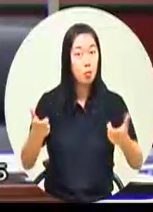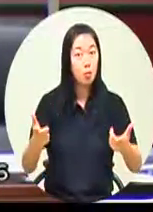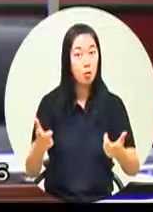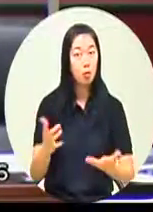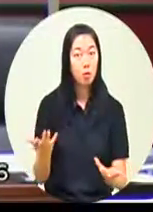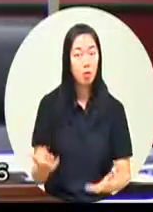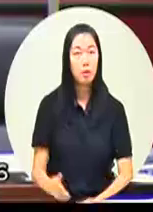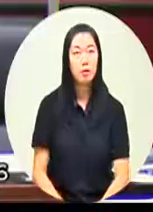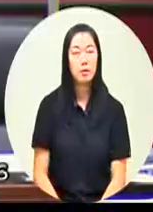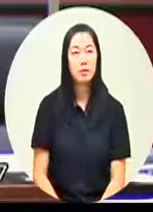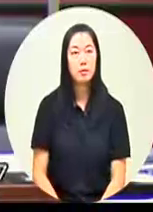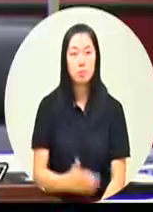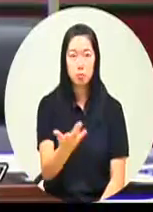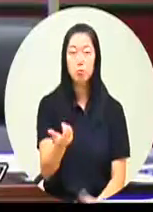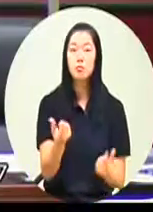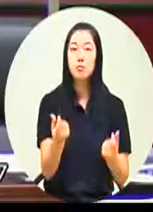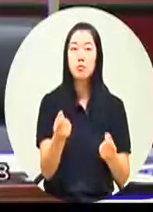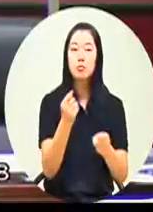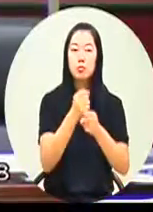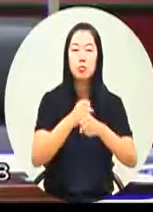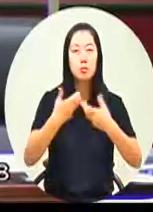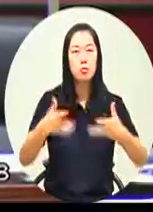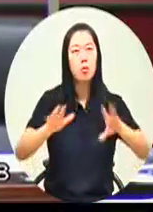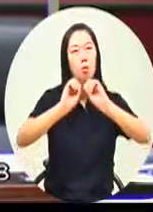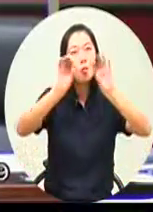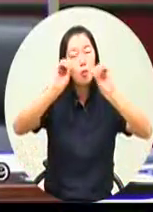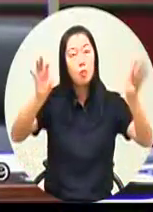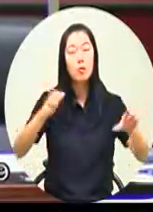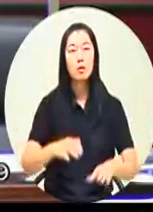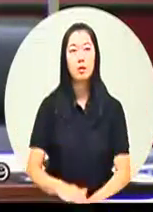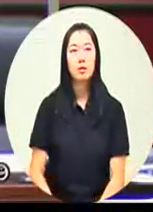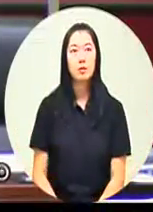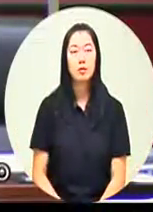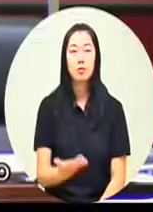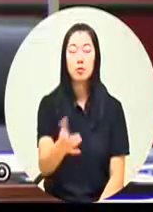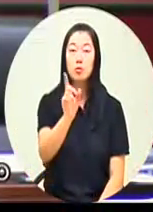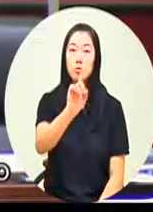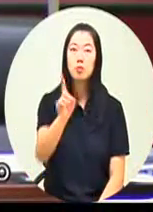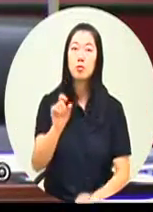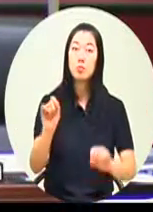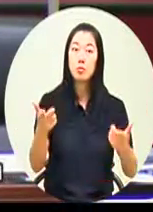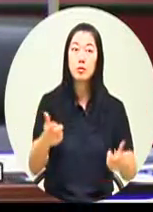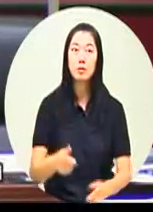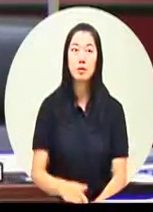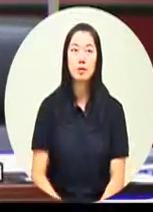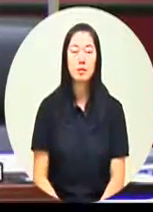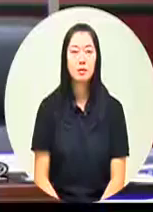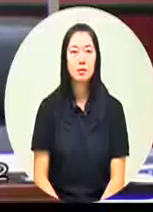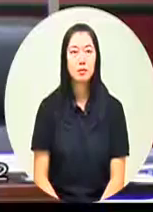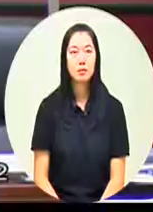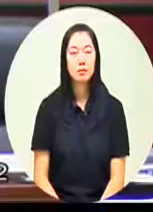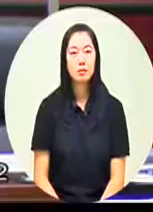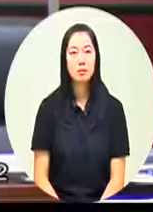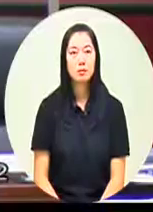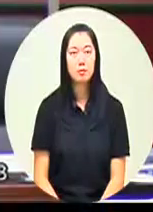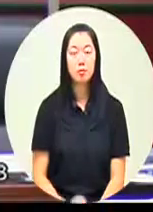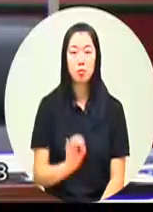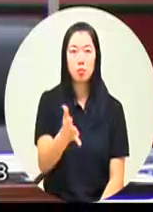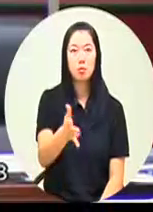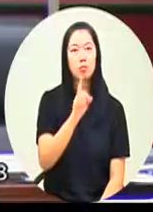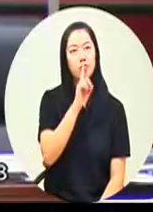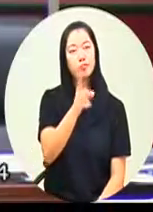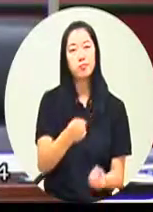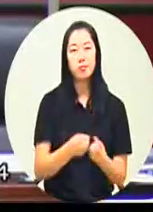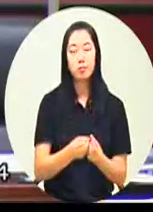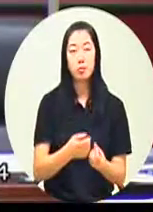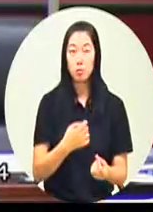运局你也做过很多广告嘛，主席你讲得出来，到底有哪些不一样？好，啊，为什么讲不出来？以